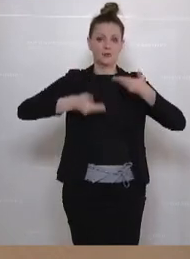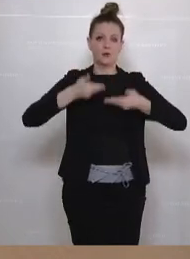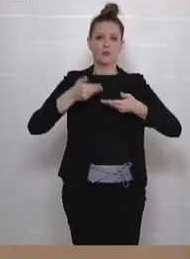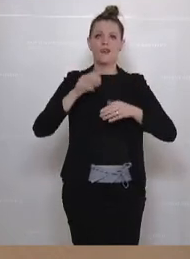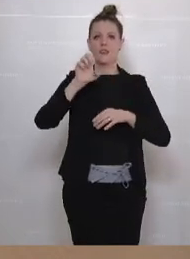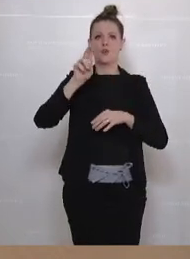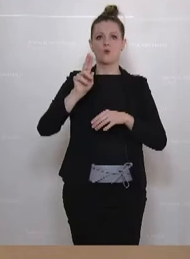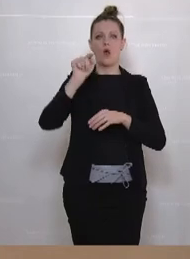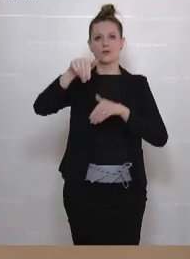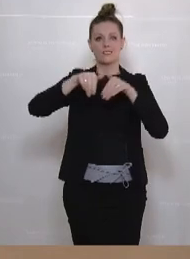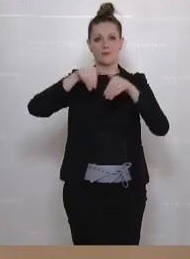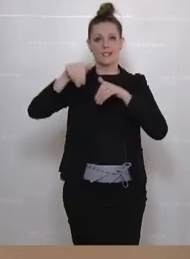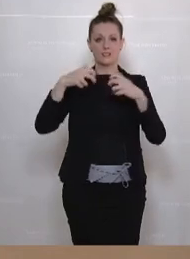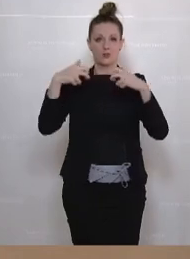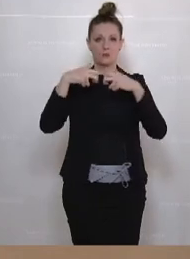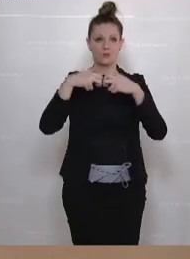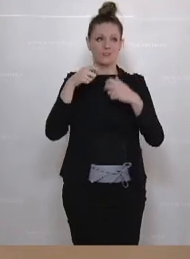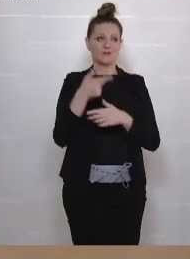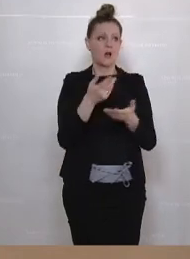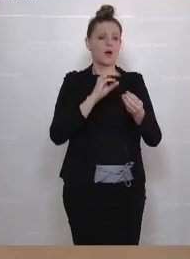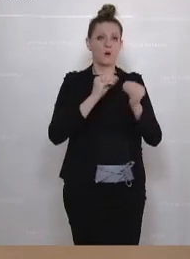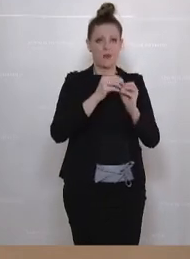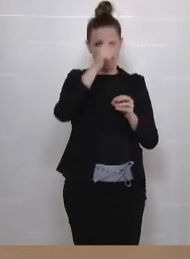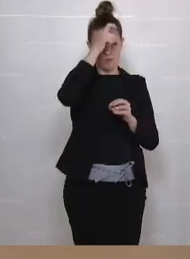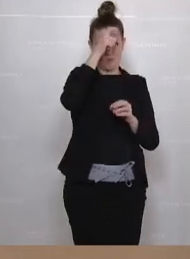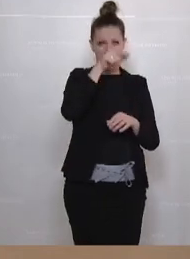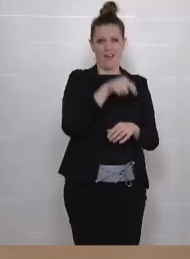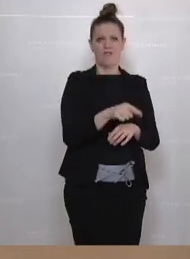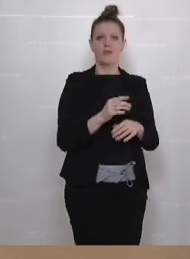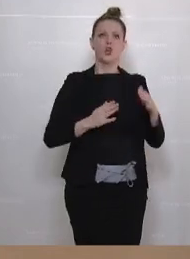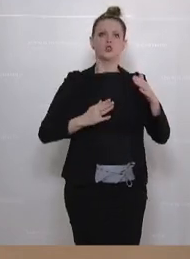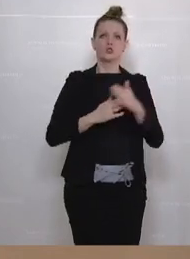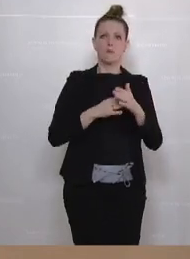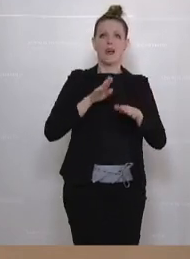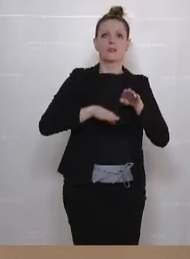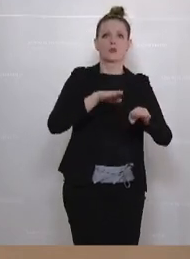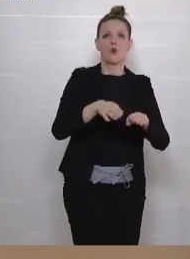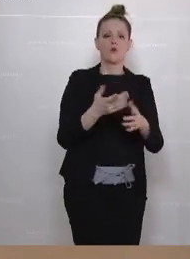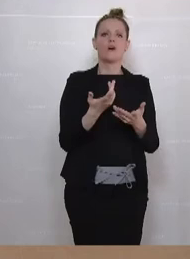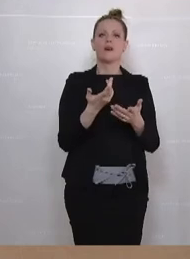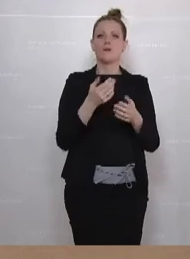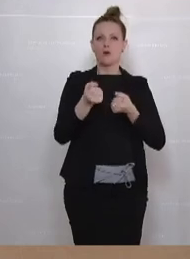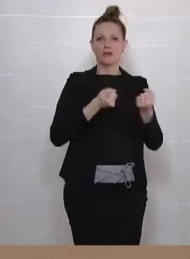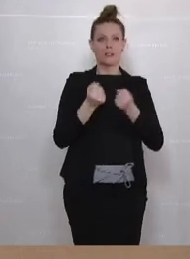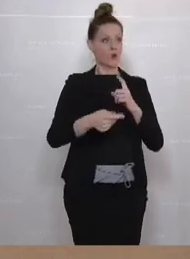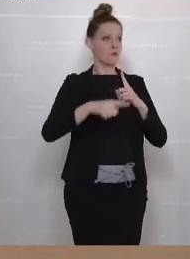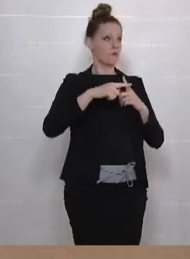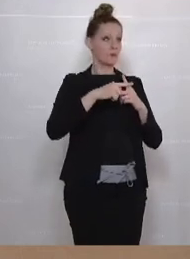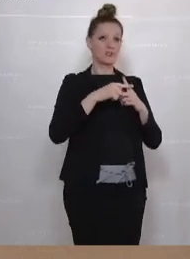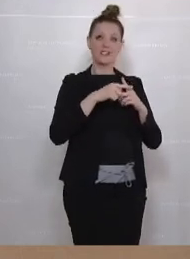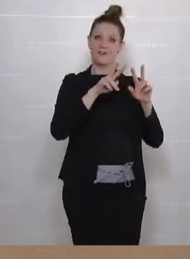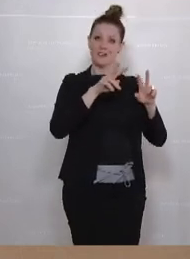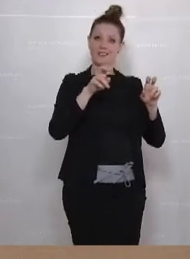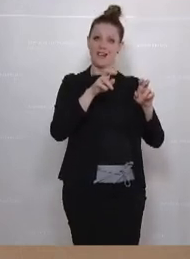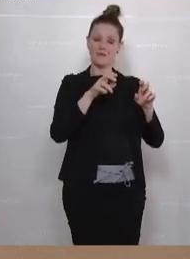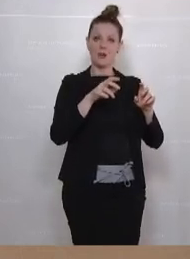in Brüssel. Das ist ja genau das Problem bei der Türkei. Es ist immer sozusagen eine Stop-and-Go-Politik. Da gibt es einmal positive Signale in einem Thema und gleichzeitig